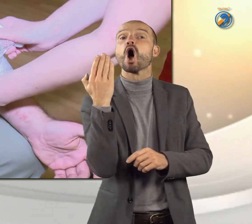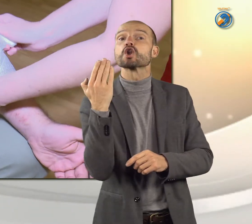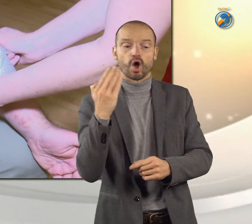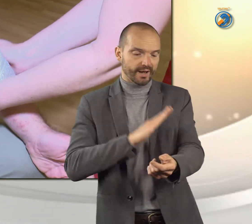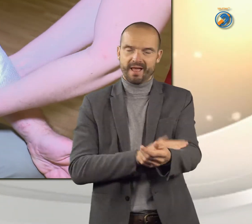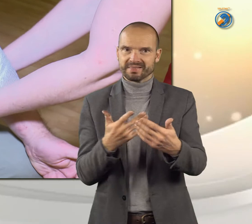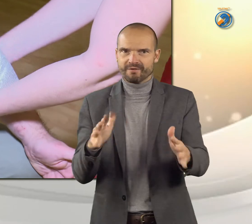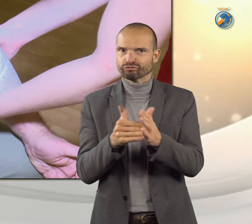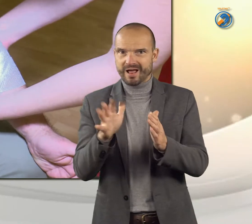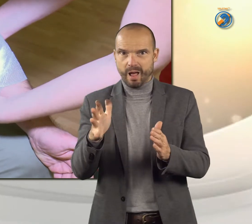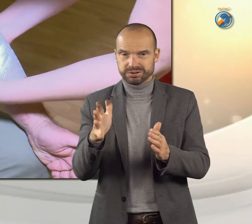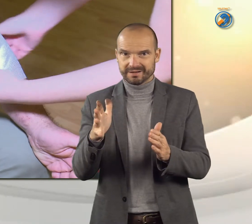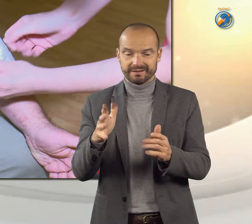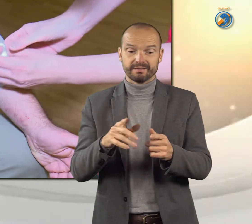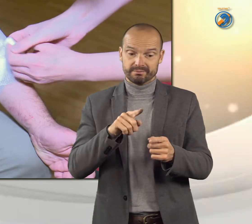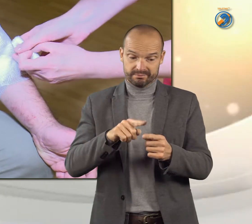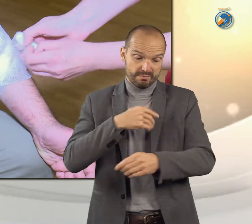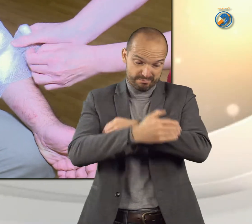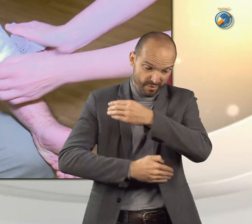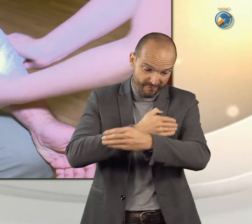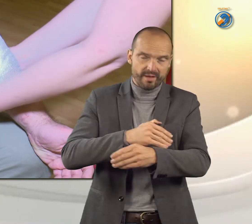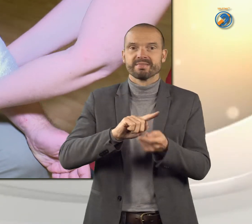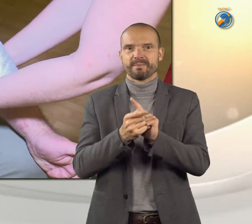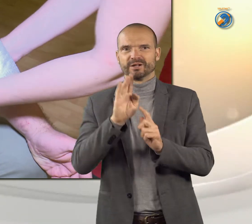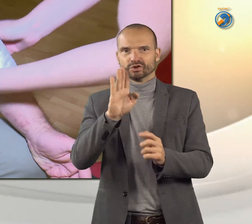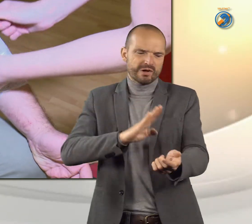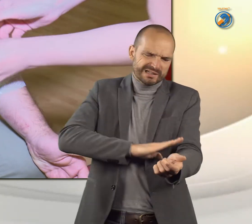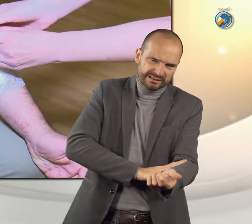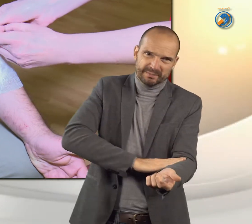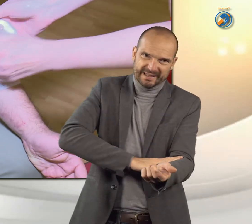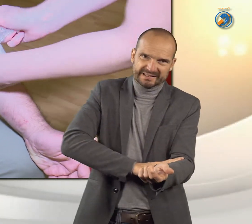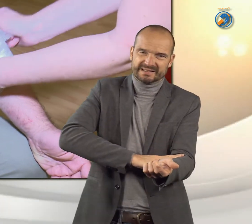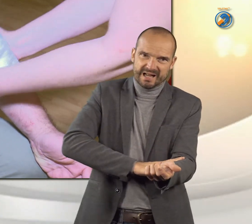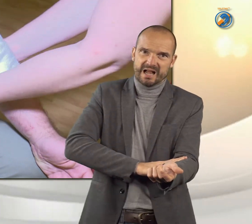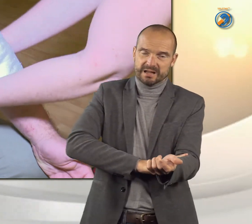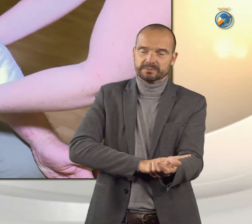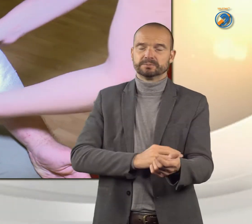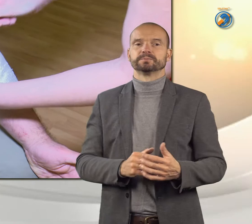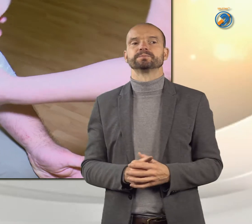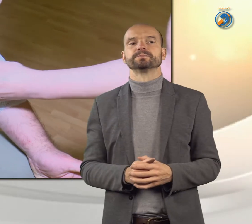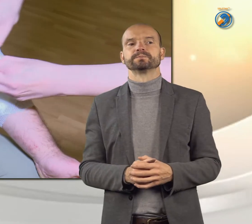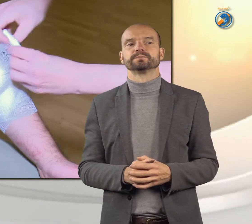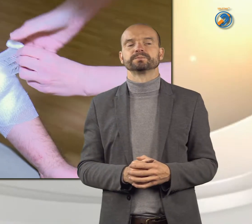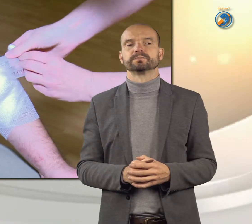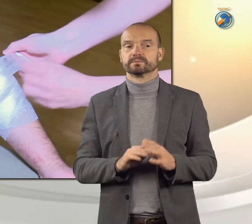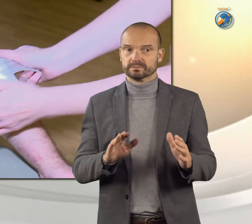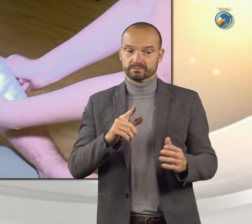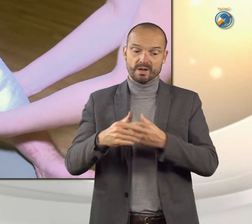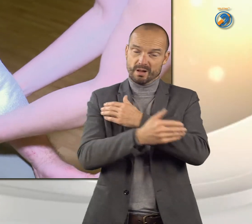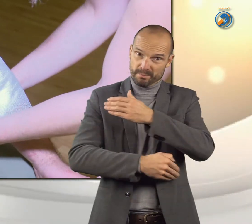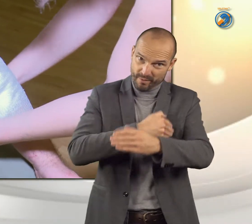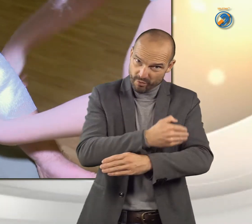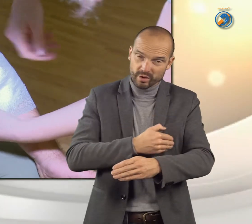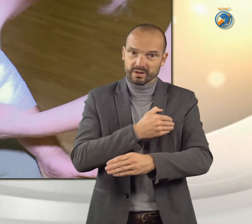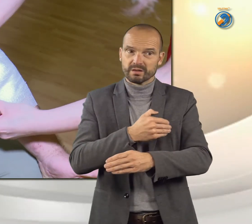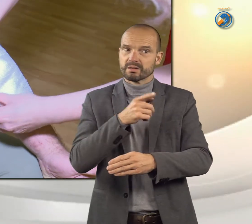mesto vaših prstov pritiska na rano. Ja? Ta povoj je namenjen temu,